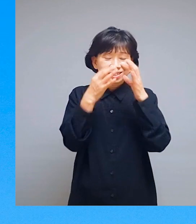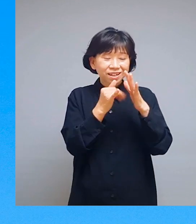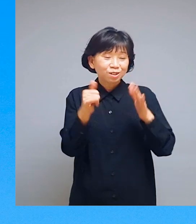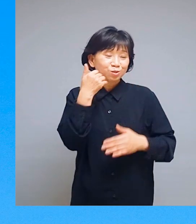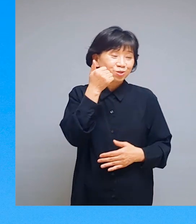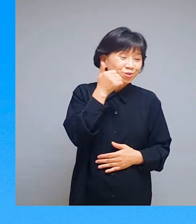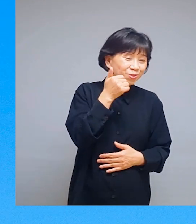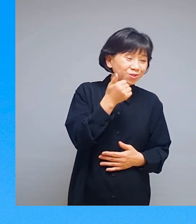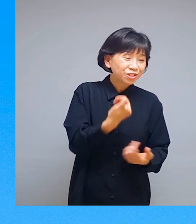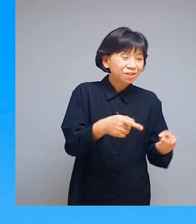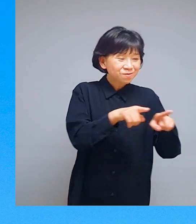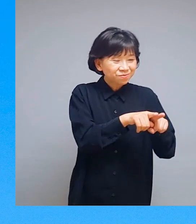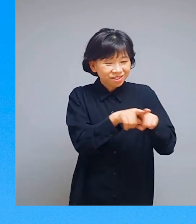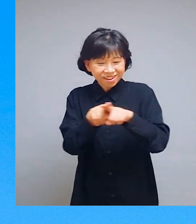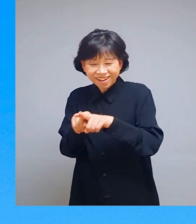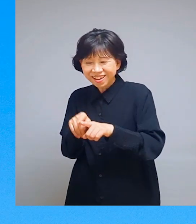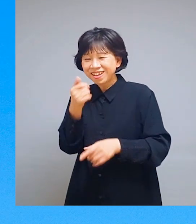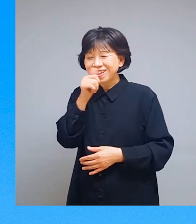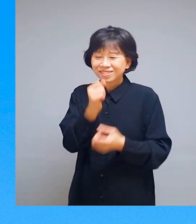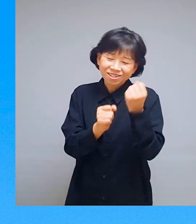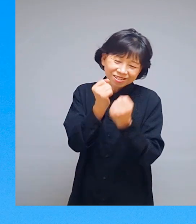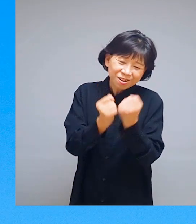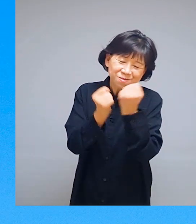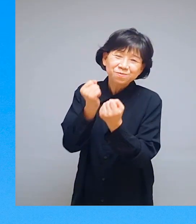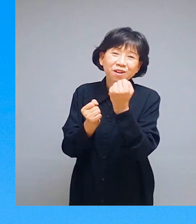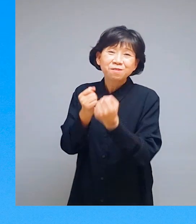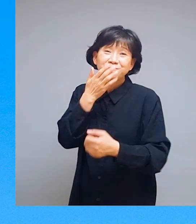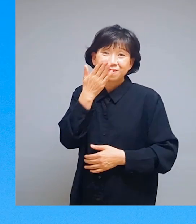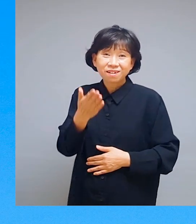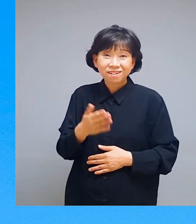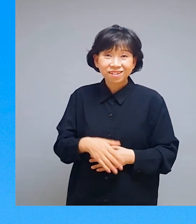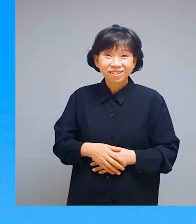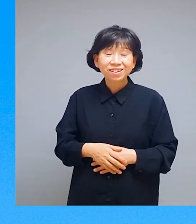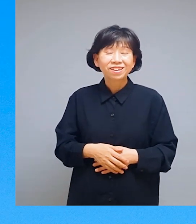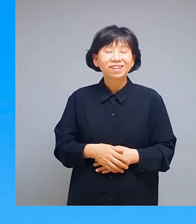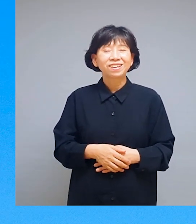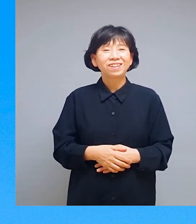오면 같이 모시고 다니면서 다 설명해 드릴 수도 있어요.